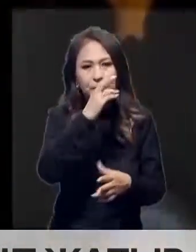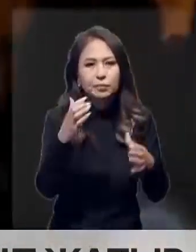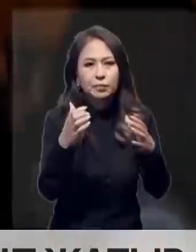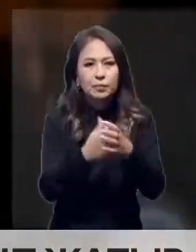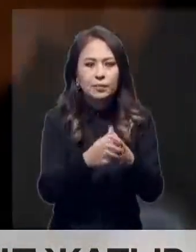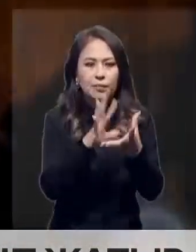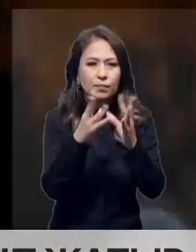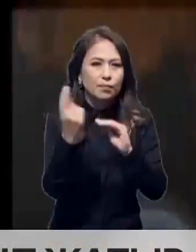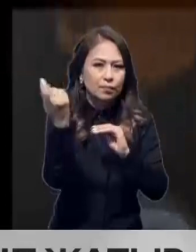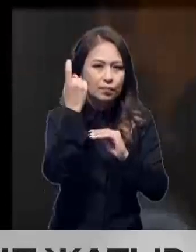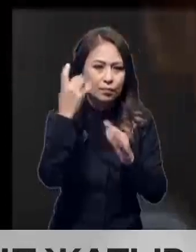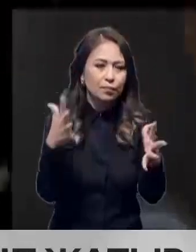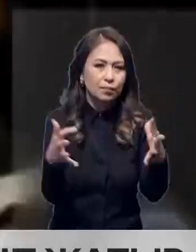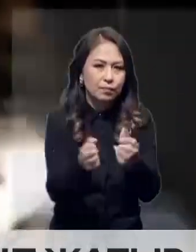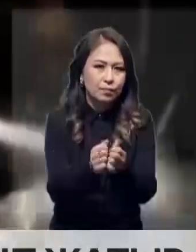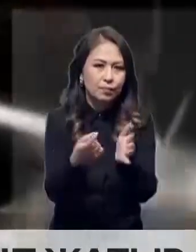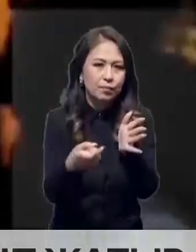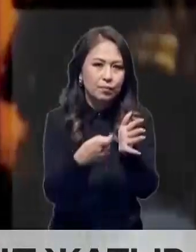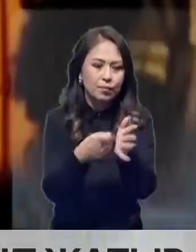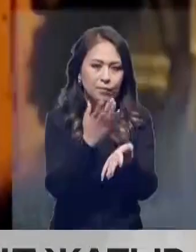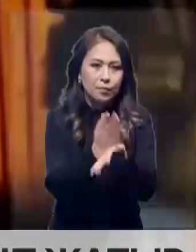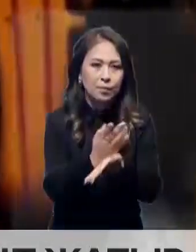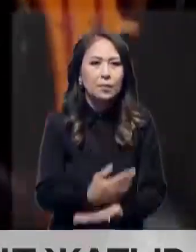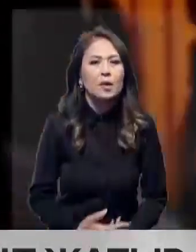Жанармай құю бекетінің иесі ұсталып, тергеліп жатыр.